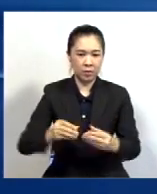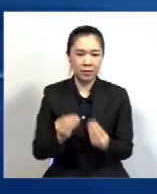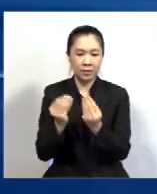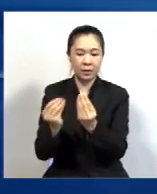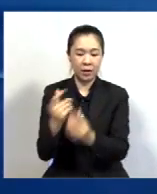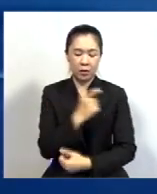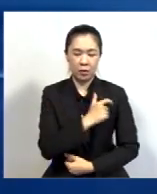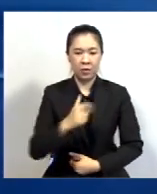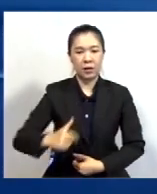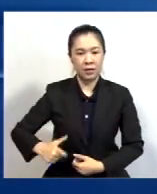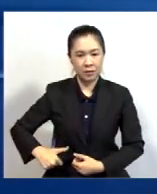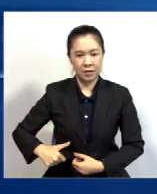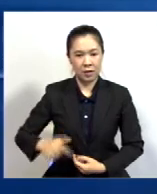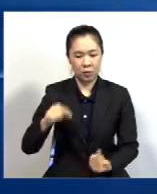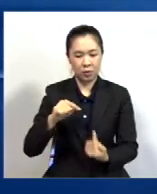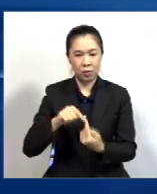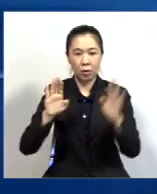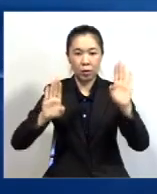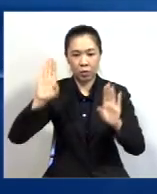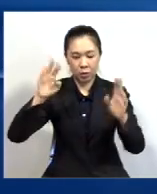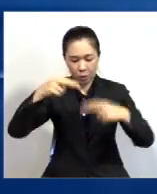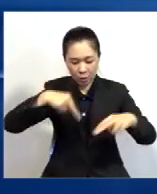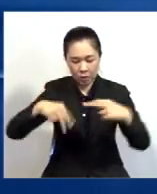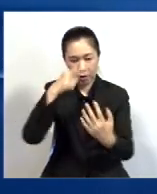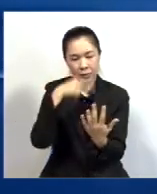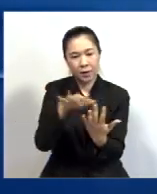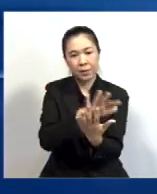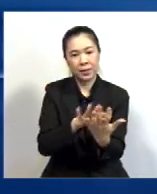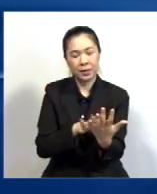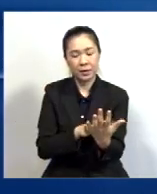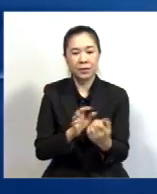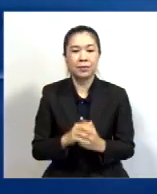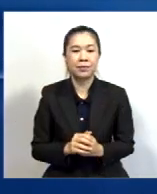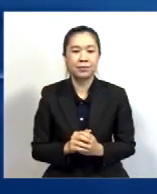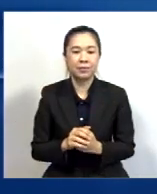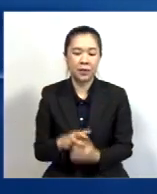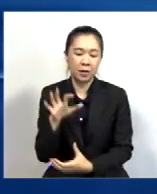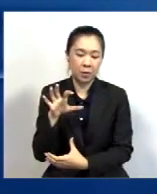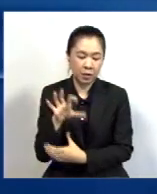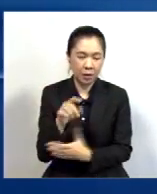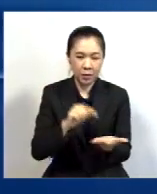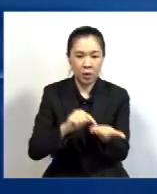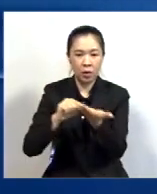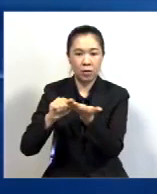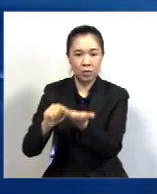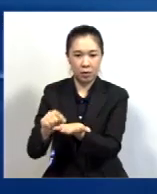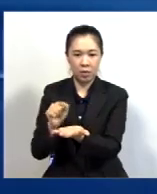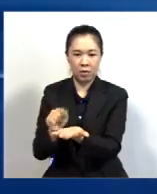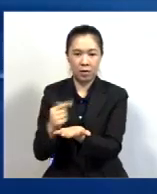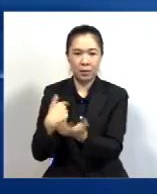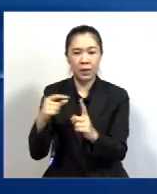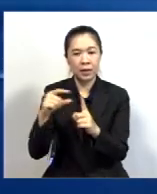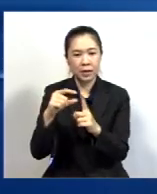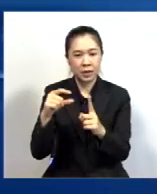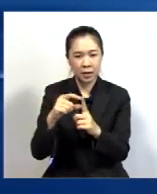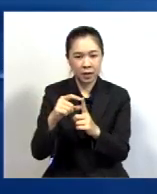ระมหากษัตริย์และระบอบการปกครองของประเทศดังนั้นข้อบังคับของผู้ถูกร้องที่1ใช้ถ้อยคำว่า